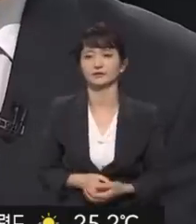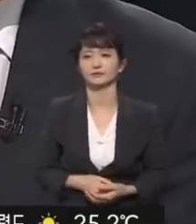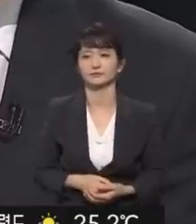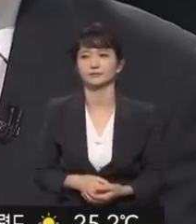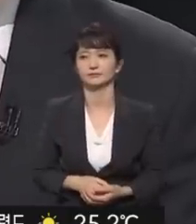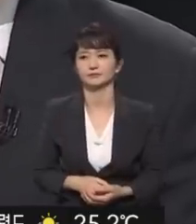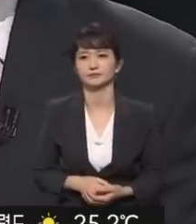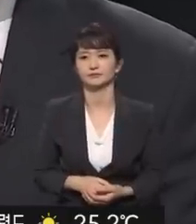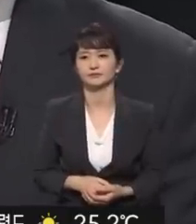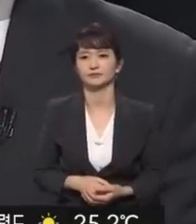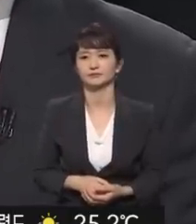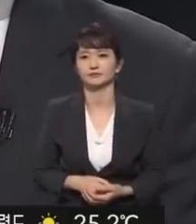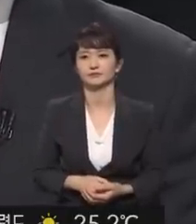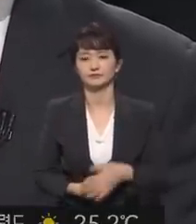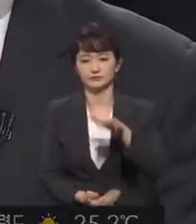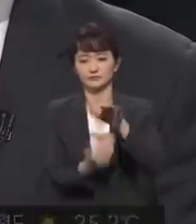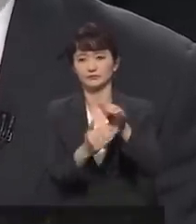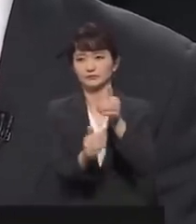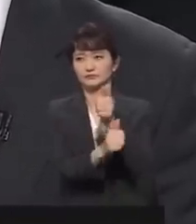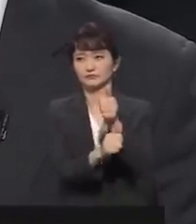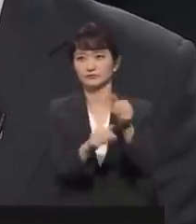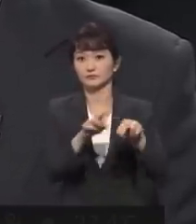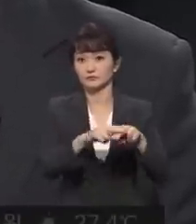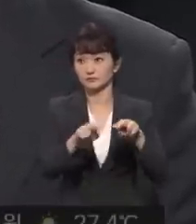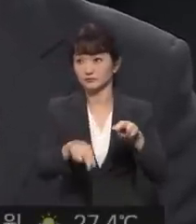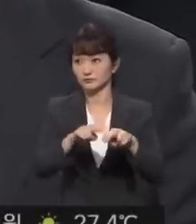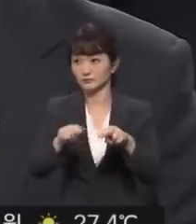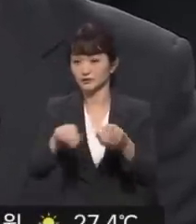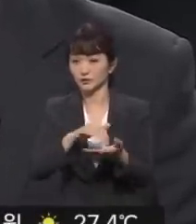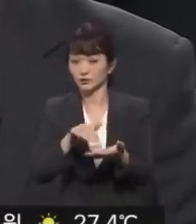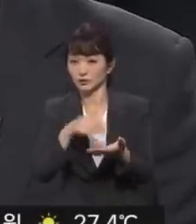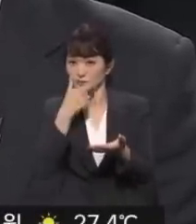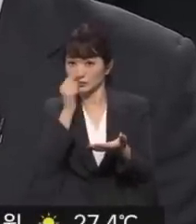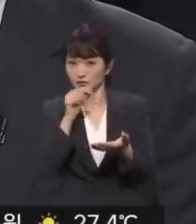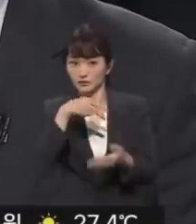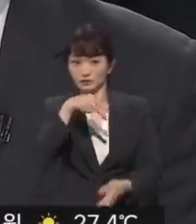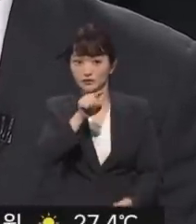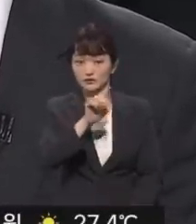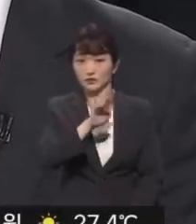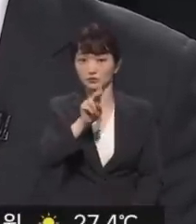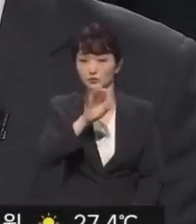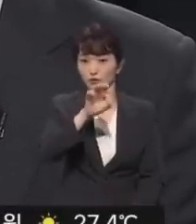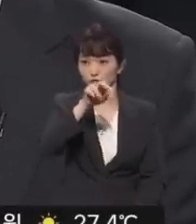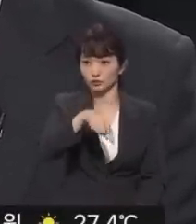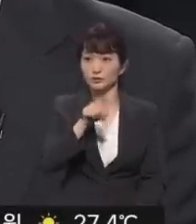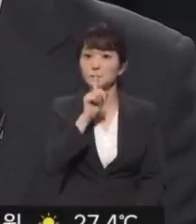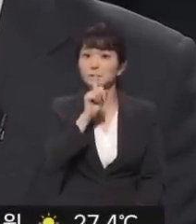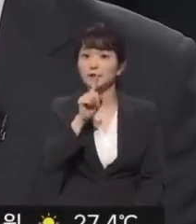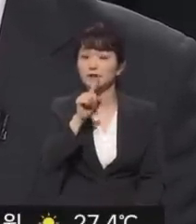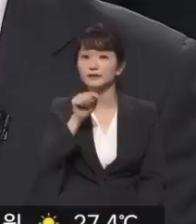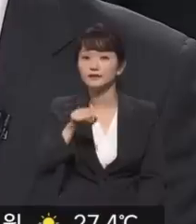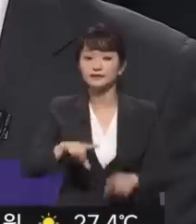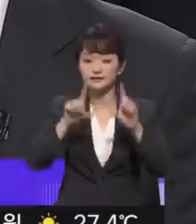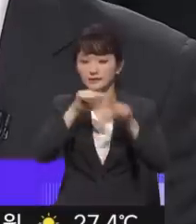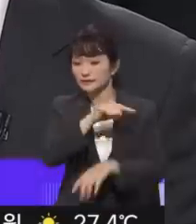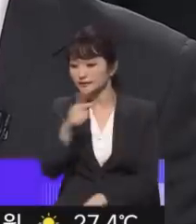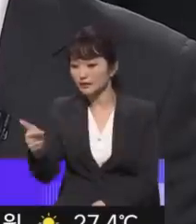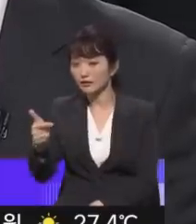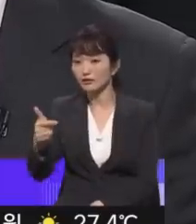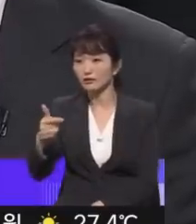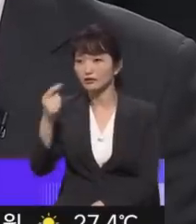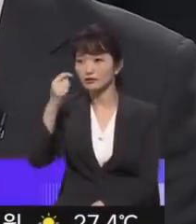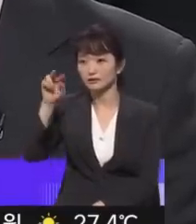해서 문제가 최고위원회가 최고의 사퇴 하니까 정족수를 채우지 않은 서병수 의장 이야기가 나오던 날 저녁에 tv 조선 보도 를